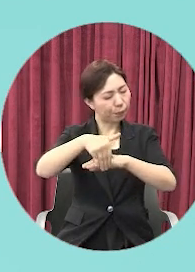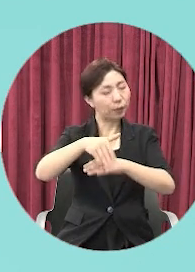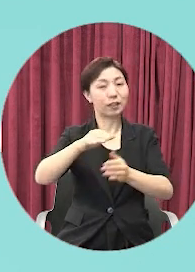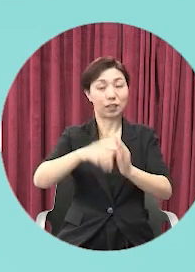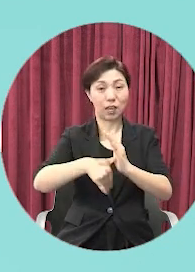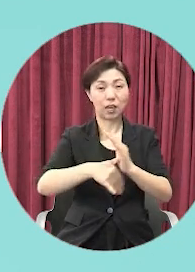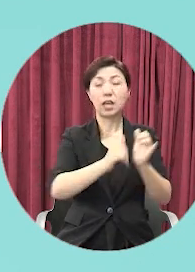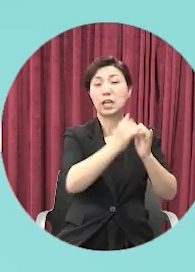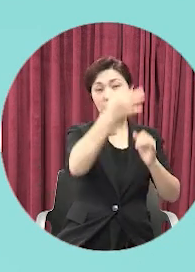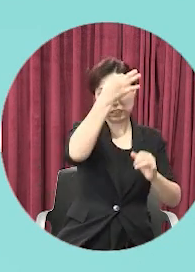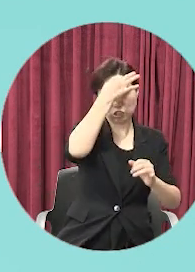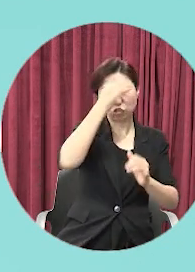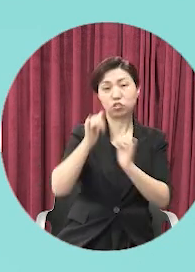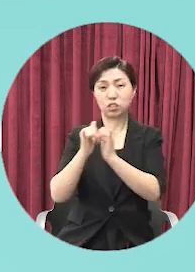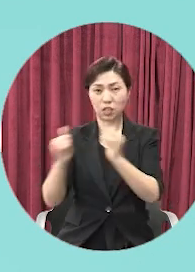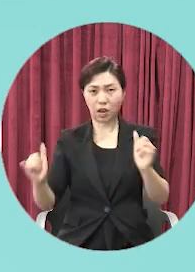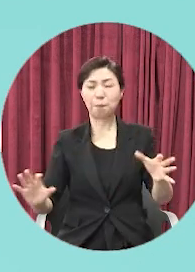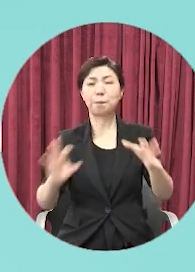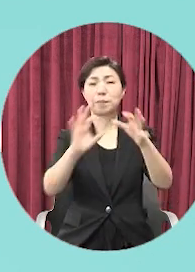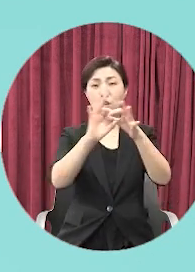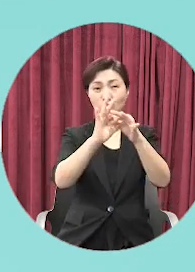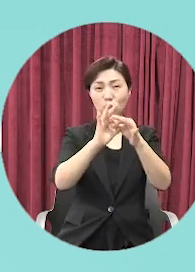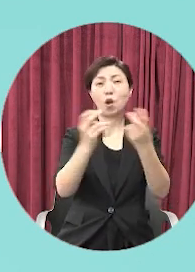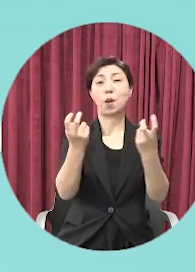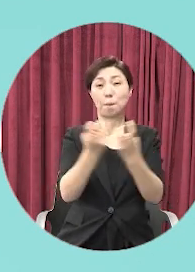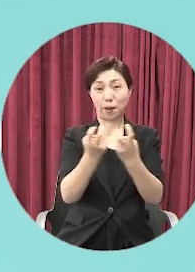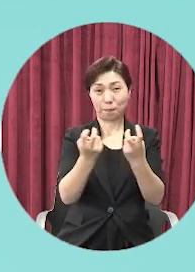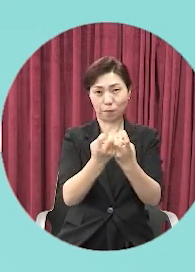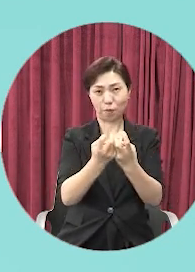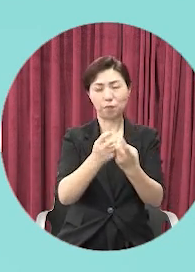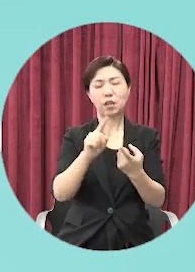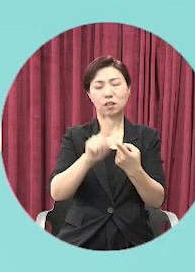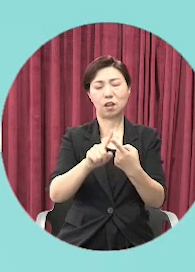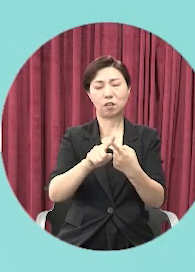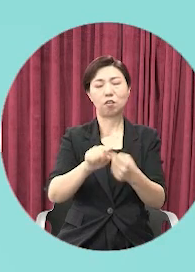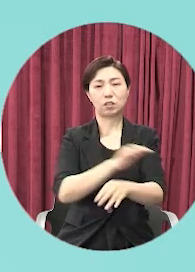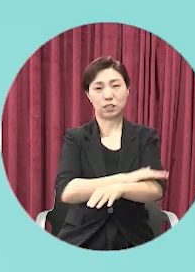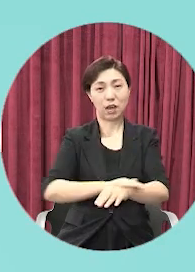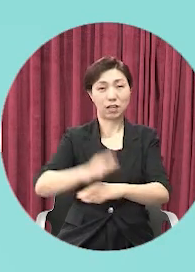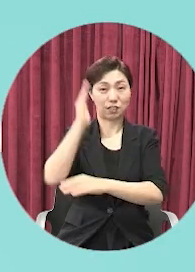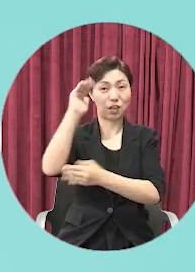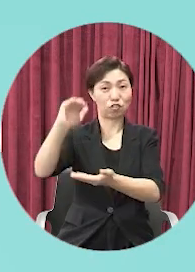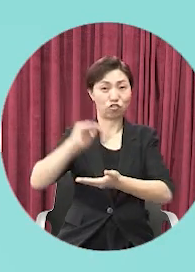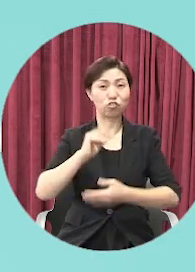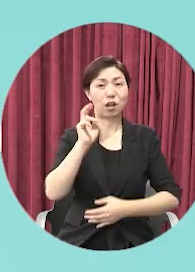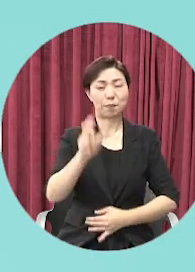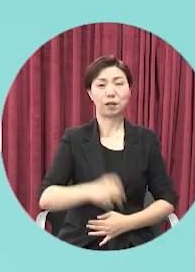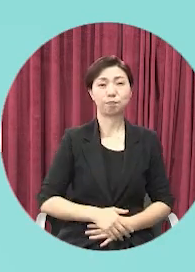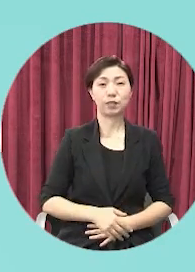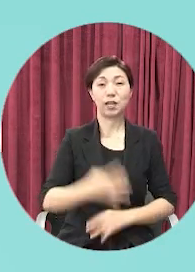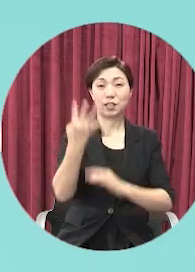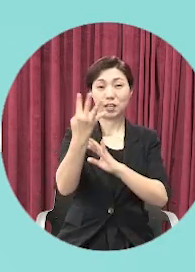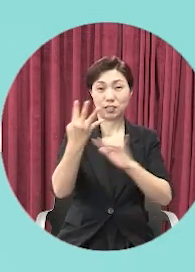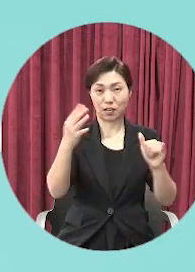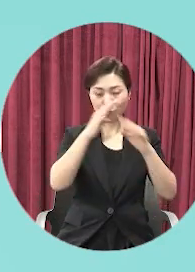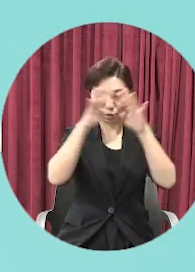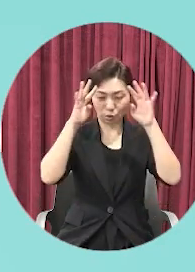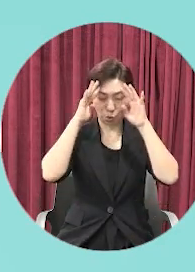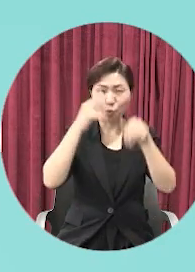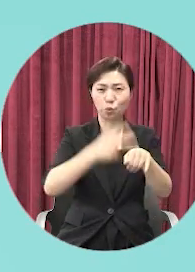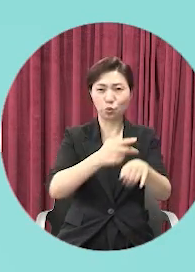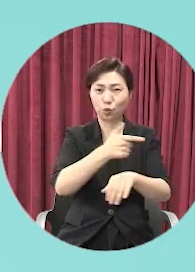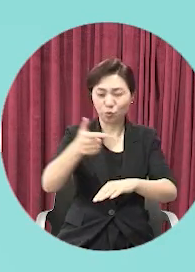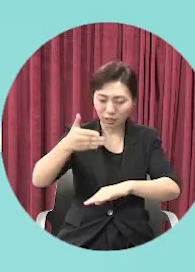어떻게 조화해야 되는지를 잘 말씀하셨던 그 주제였던 것 같습니다. 네 분 교수님 모두 감사드리고 특히 영국에서